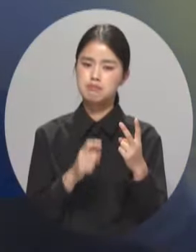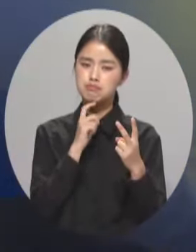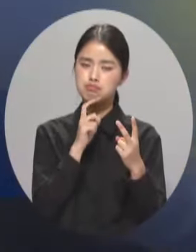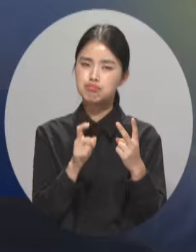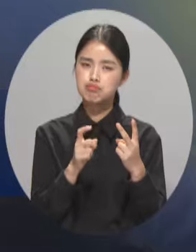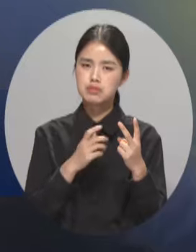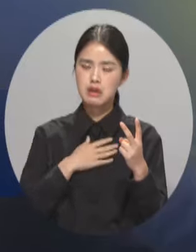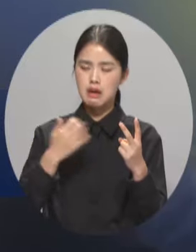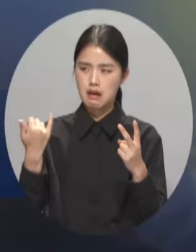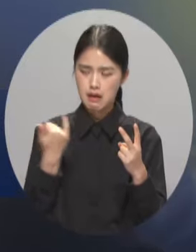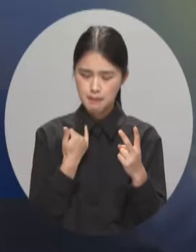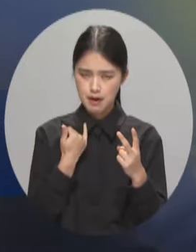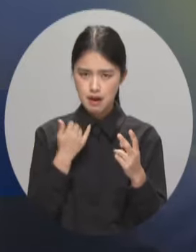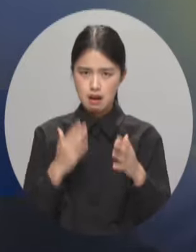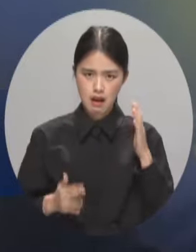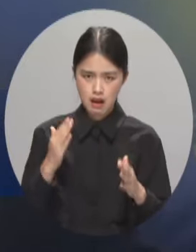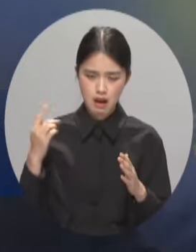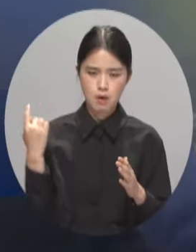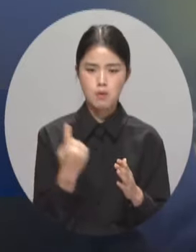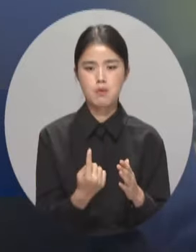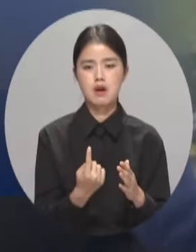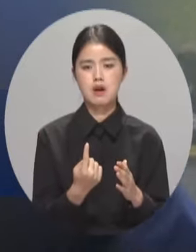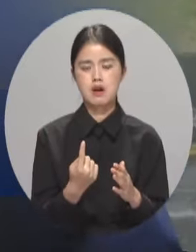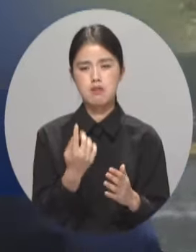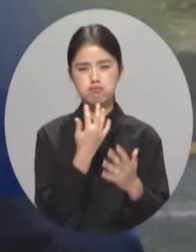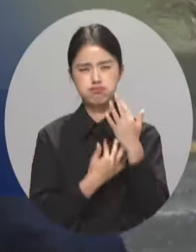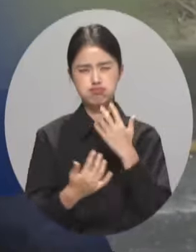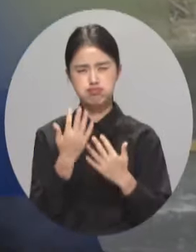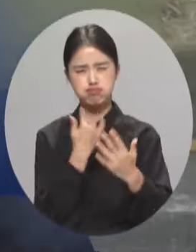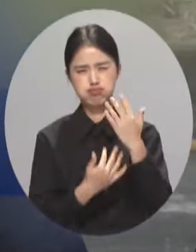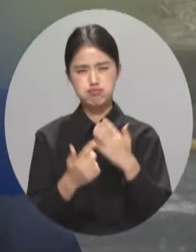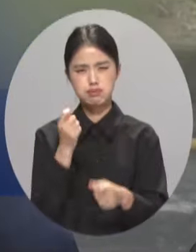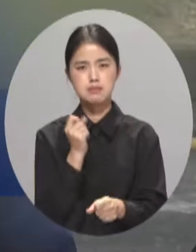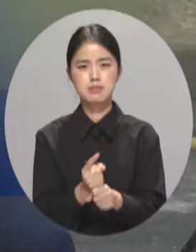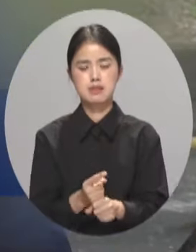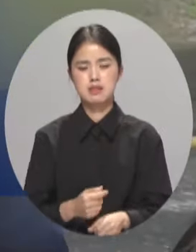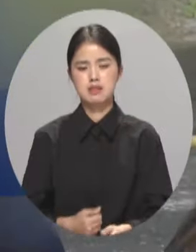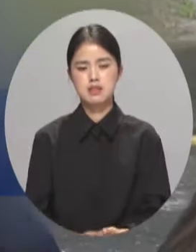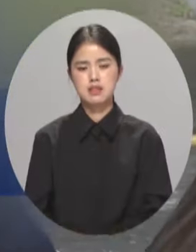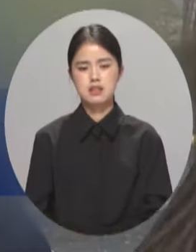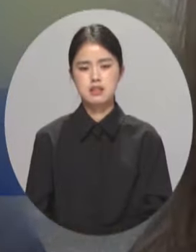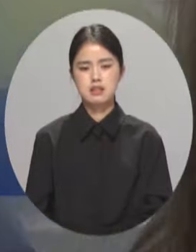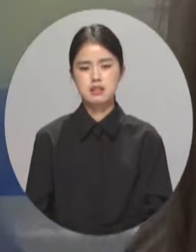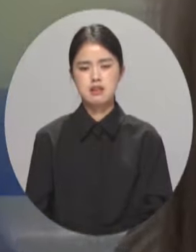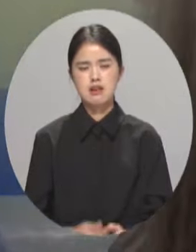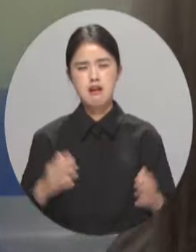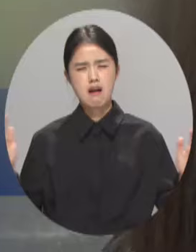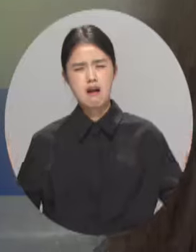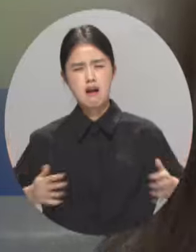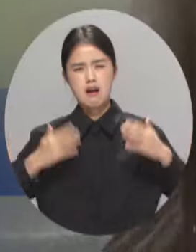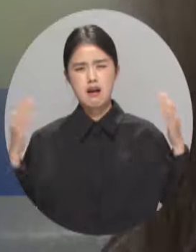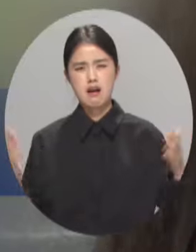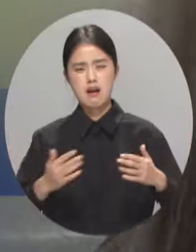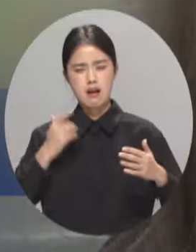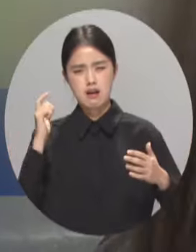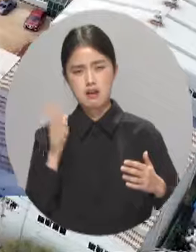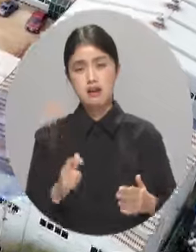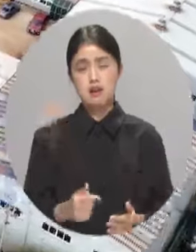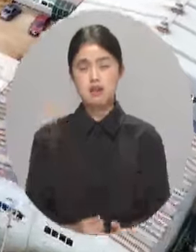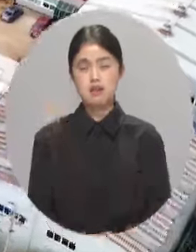내가 연락받고 왔는데 불이 벌써 다 붙어가 있더라고요. 바람도 엄청 강하게